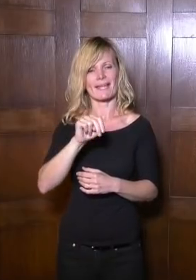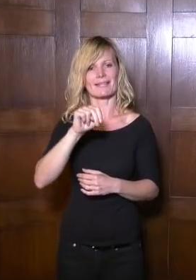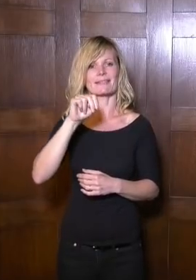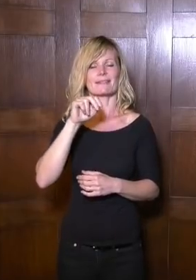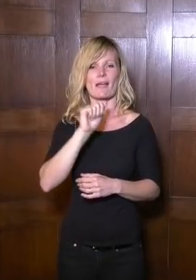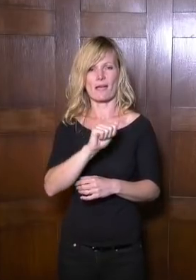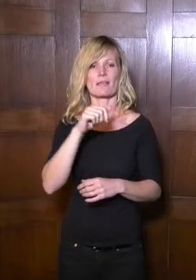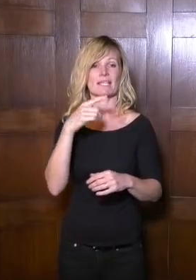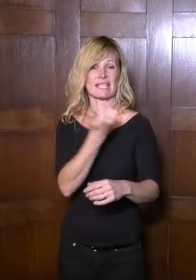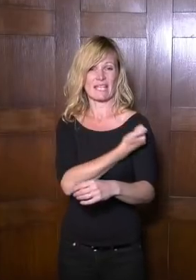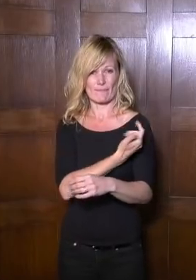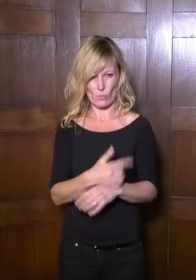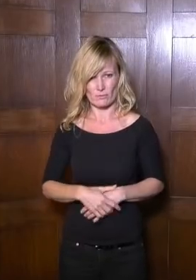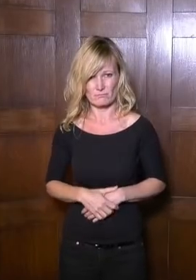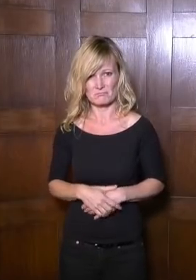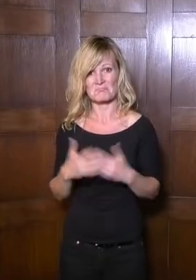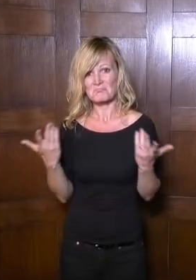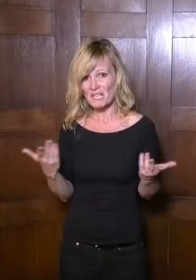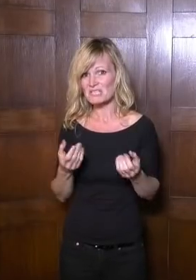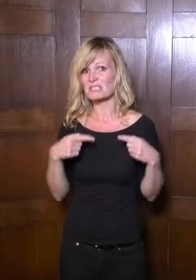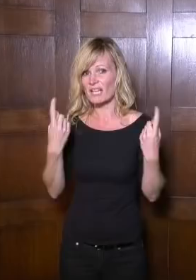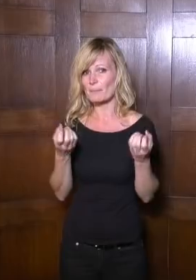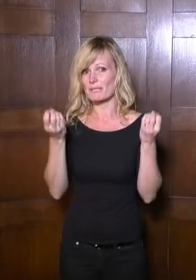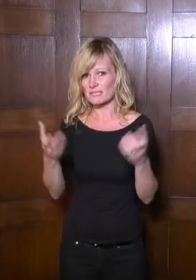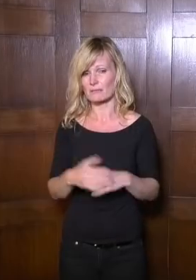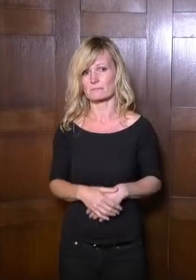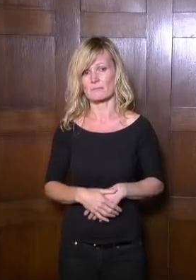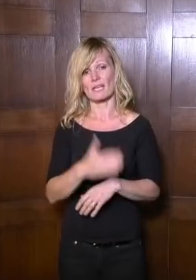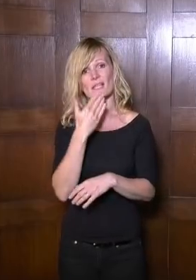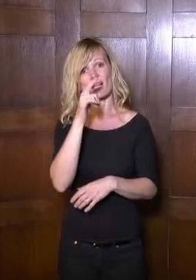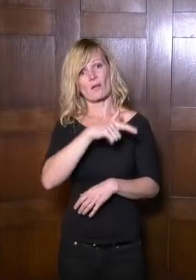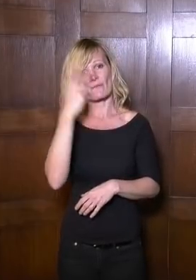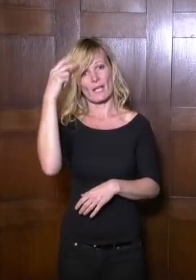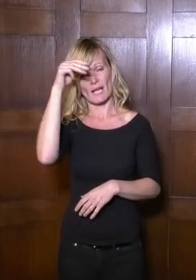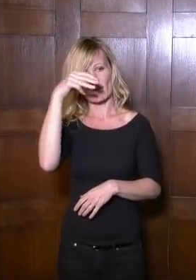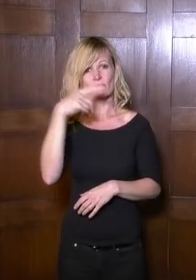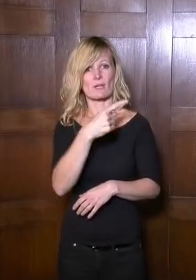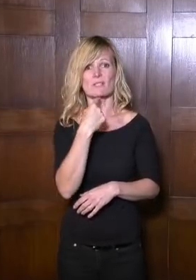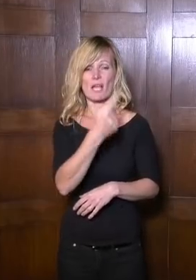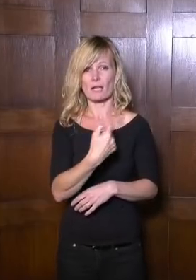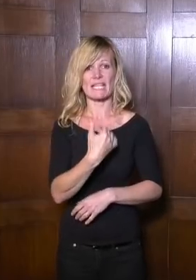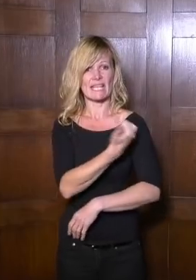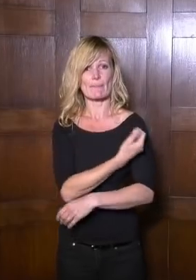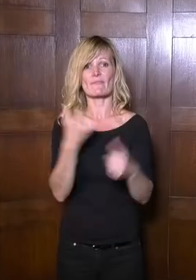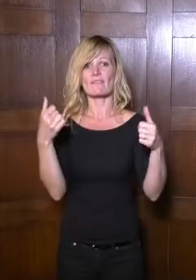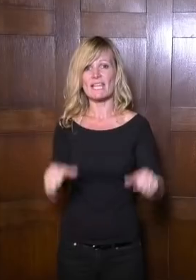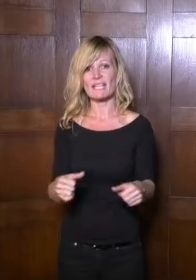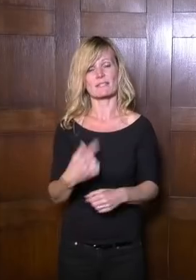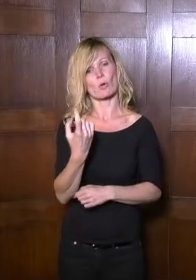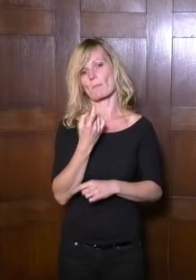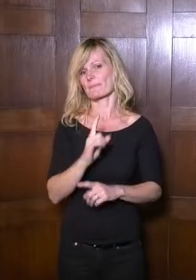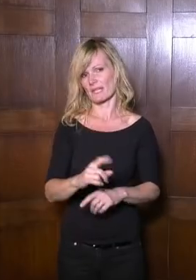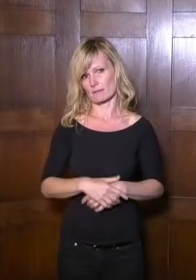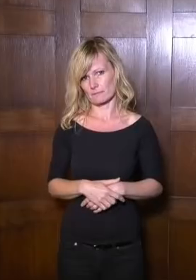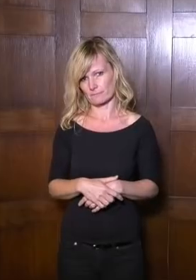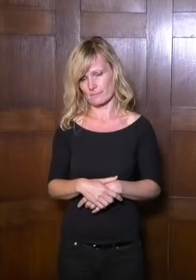sind Ihnen sehr dankbar, Herr Ministerpräsident, für Ihre klare Aussage, dass es keine Impfpflicht geben wird. Was aber passiert,